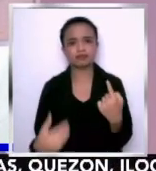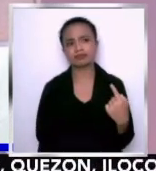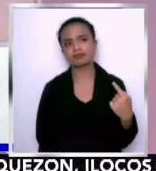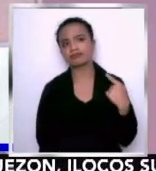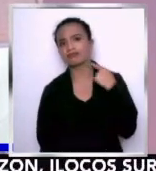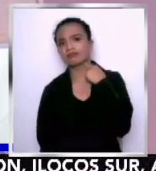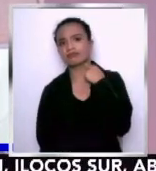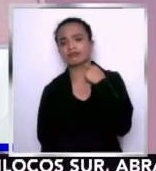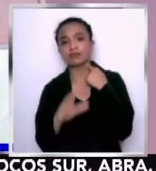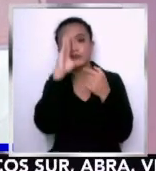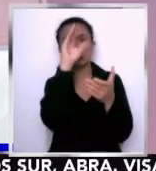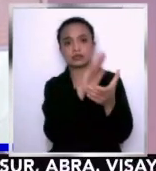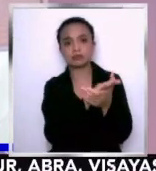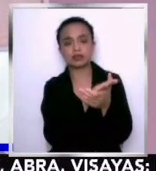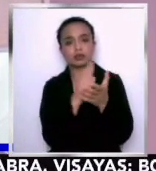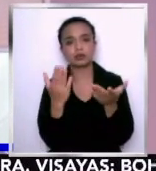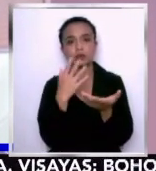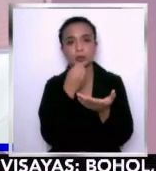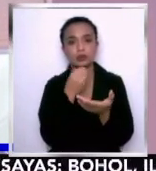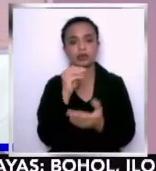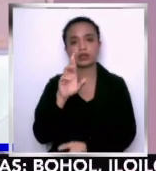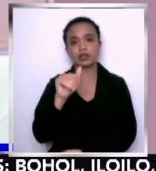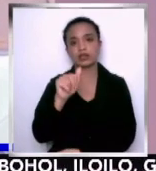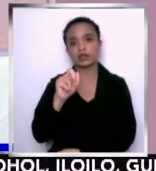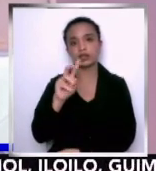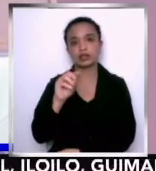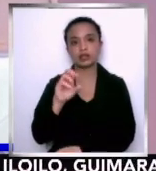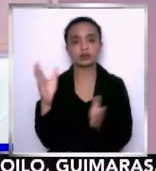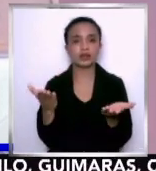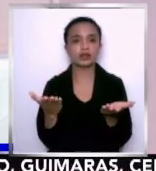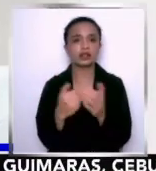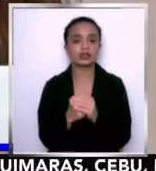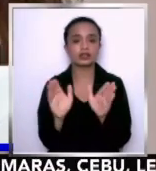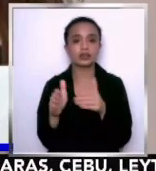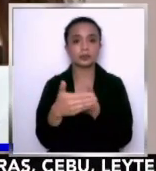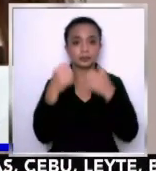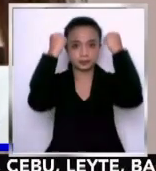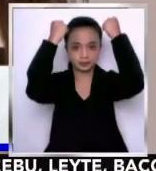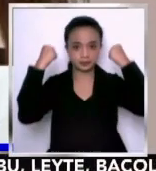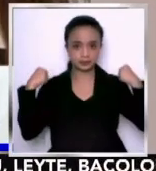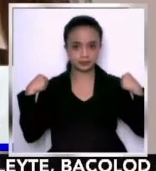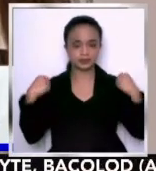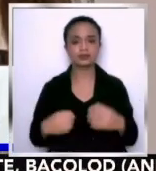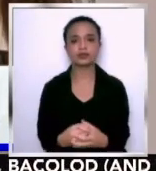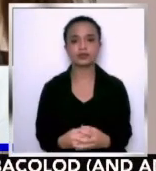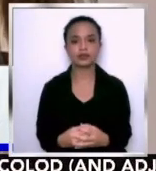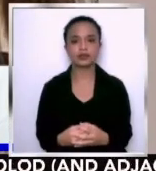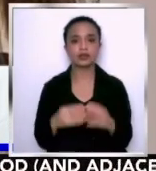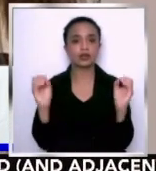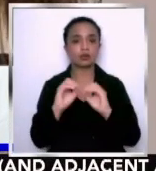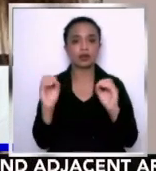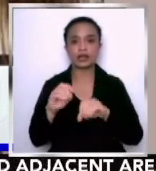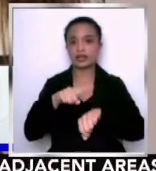asawang OFW na si Riandro Molino sa loob ng kanyang quarters sa Riyadh, Saudi Arabia. Wala raw oras na sinayang si Susan